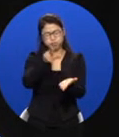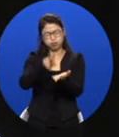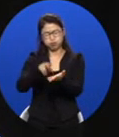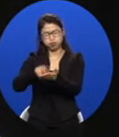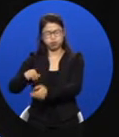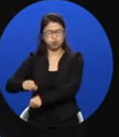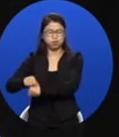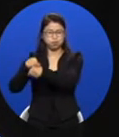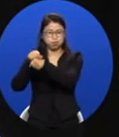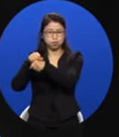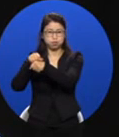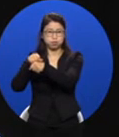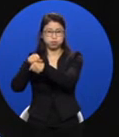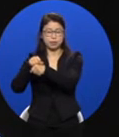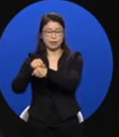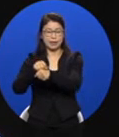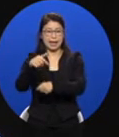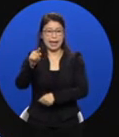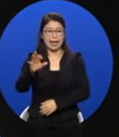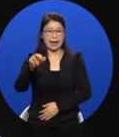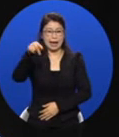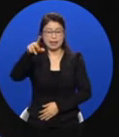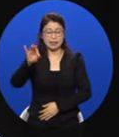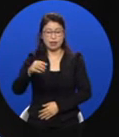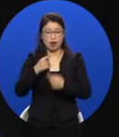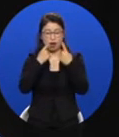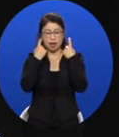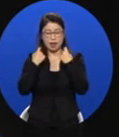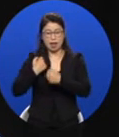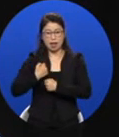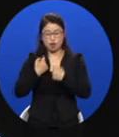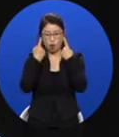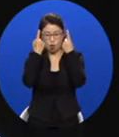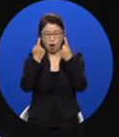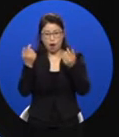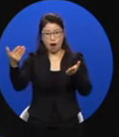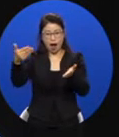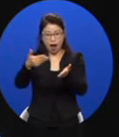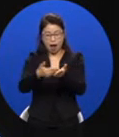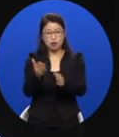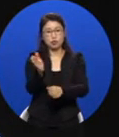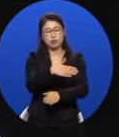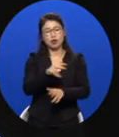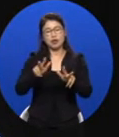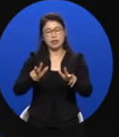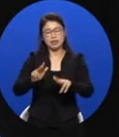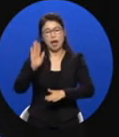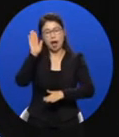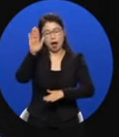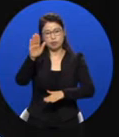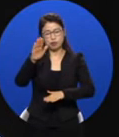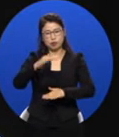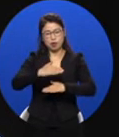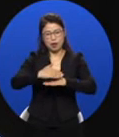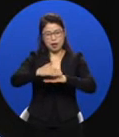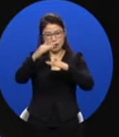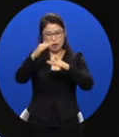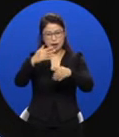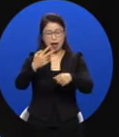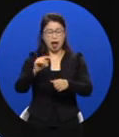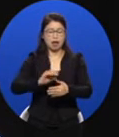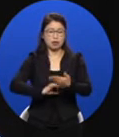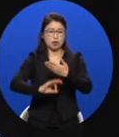있습니다. 강정, 민군, 복합, 관광, 위양호로부터 이제 앞으로 가야 할 성산의